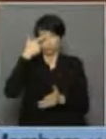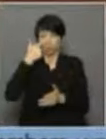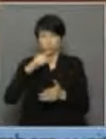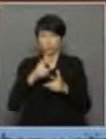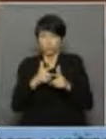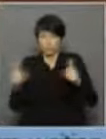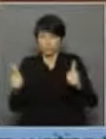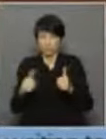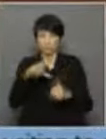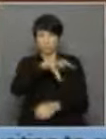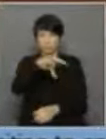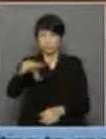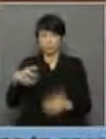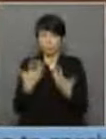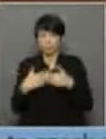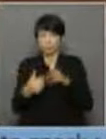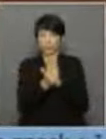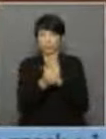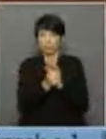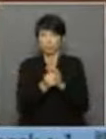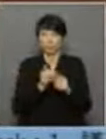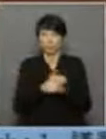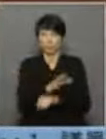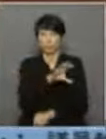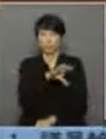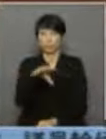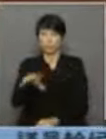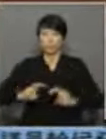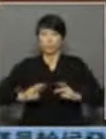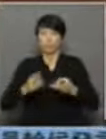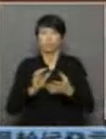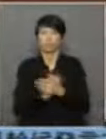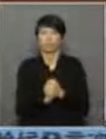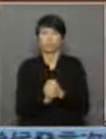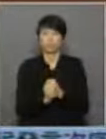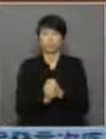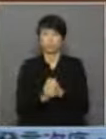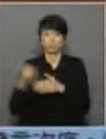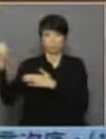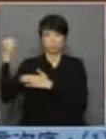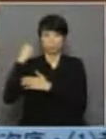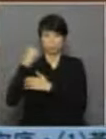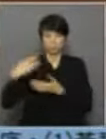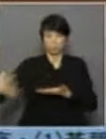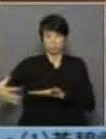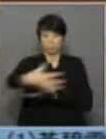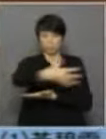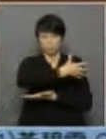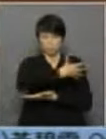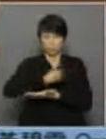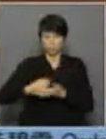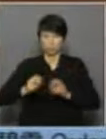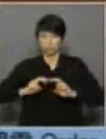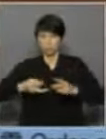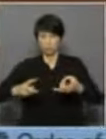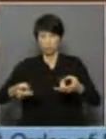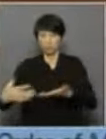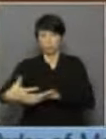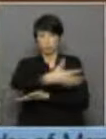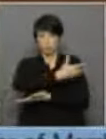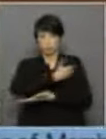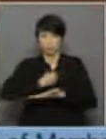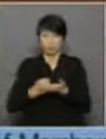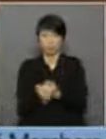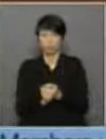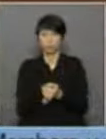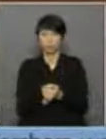連的地區設施，輔助社區發展。其次呢，就是大力推動回收業，發展回收業以及推動消滅